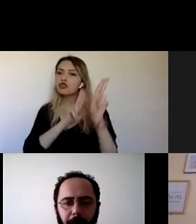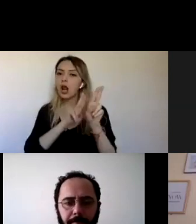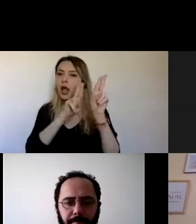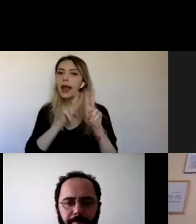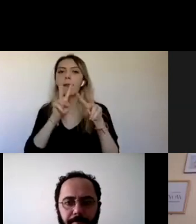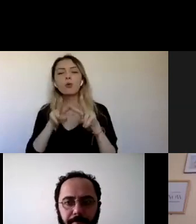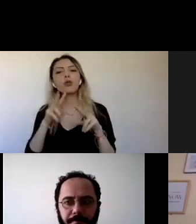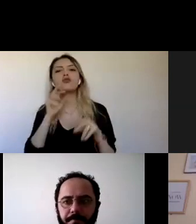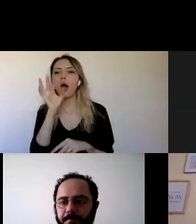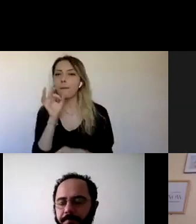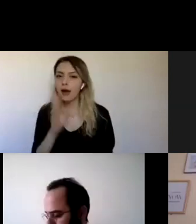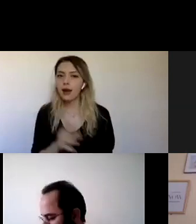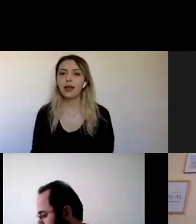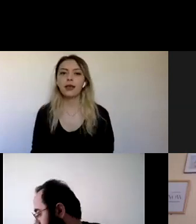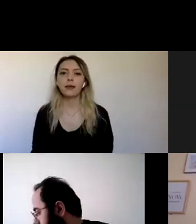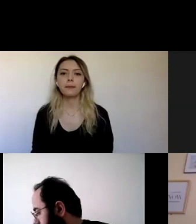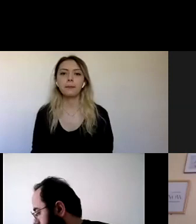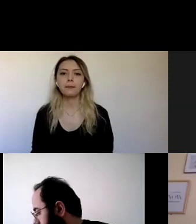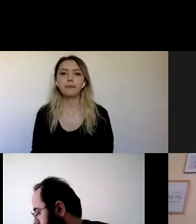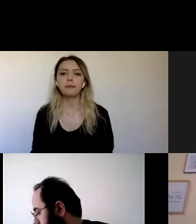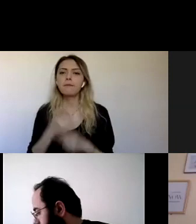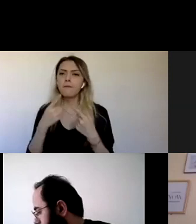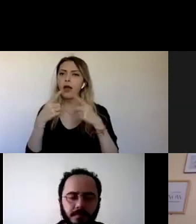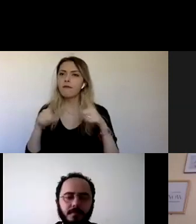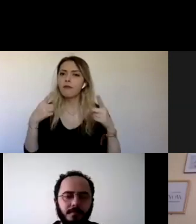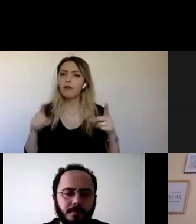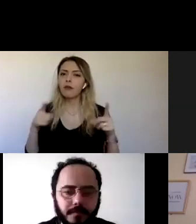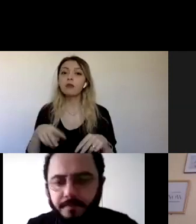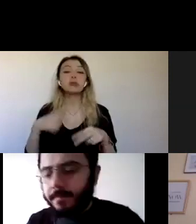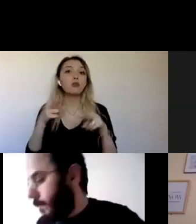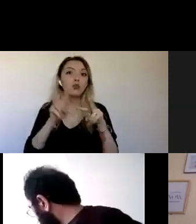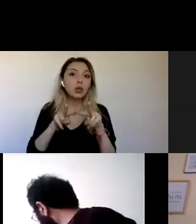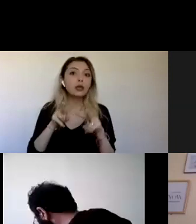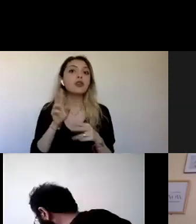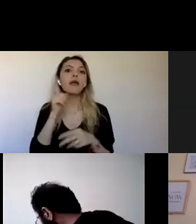penguen Twitter gibi ilginç ilginç şeyler var. Mülteci İngilizce.